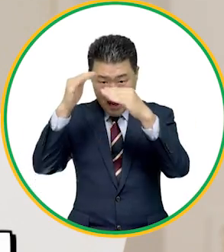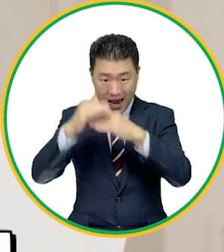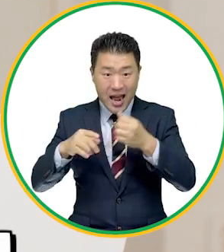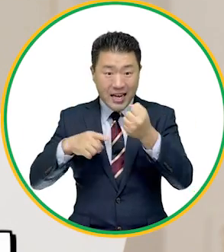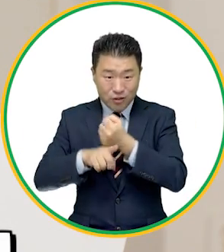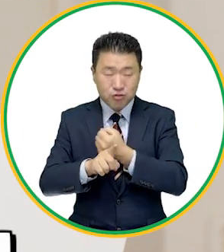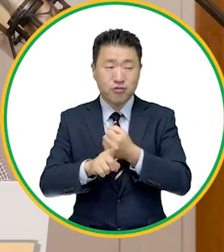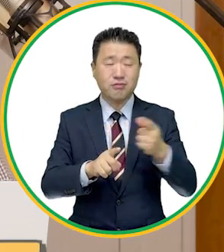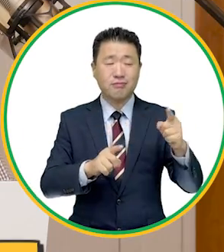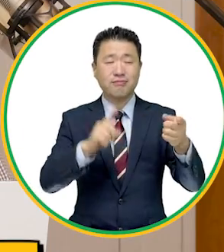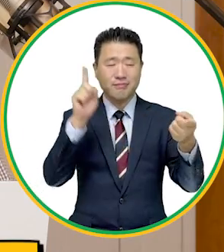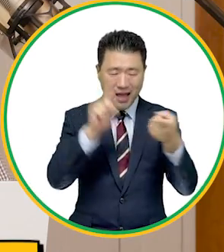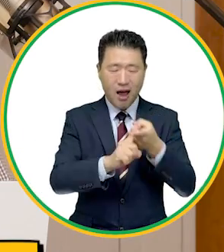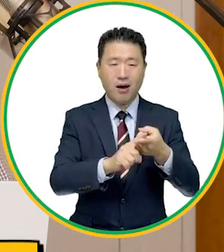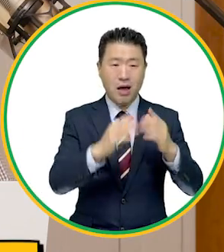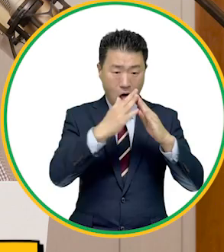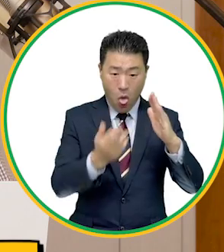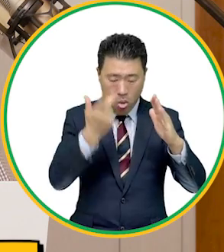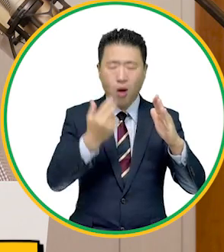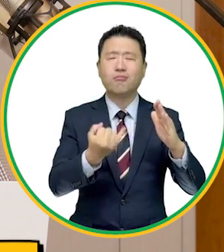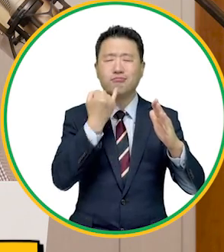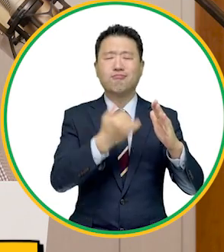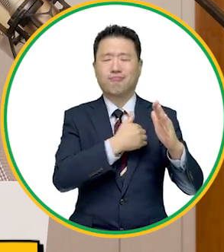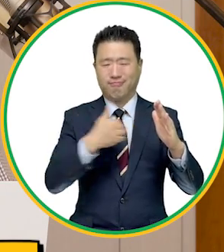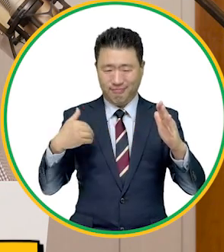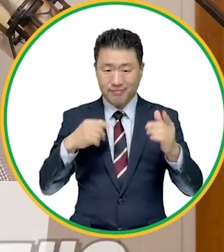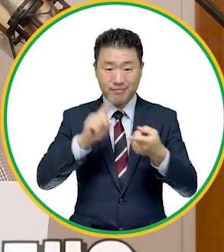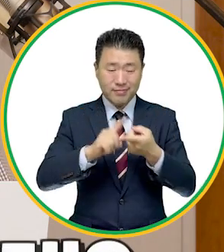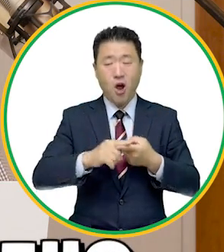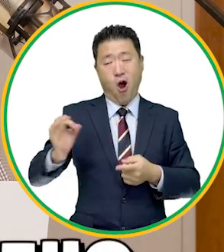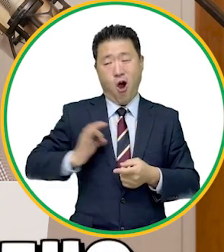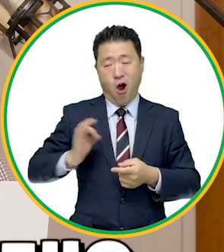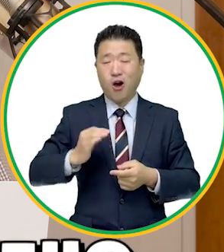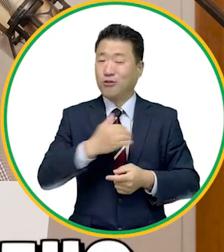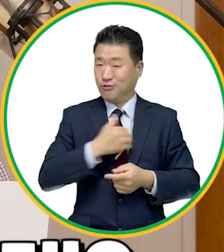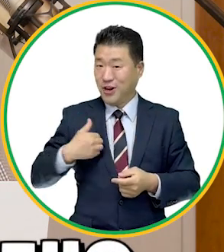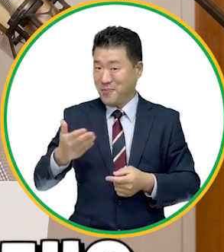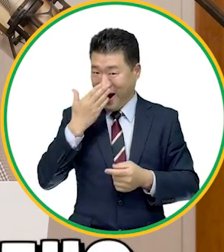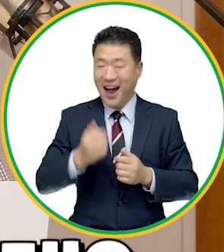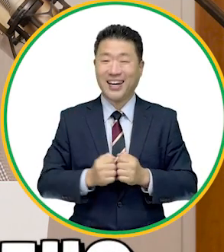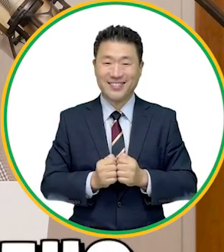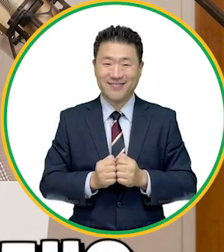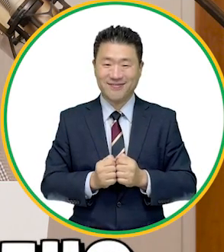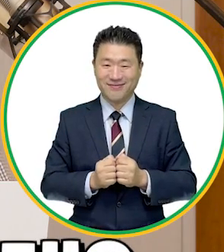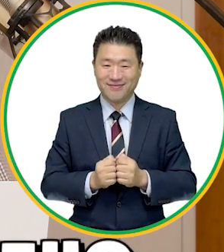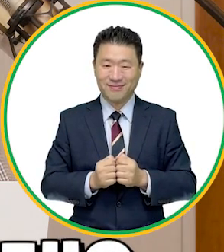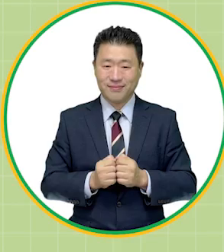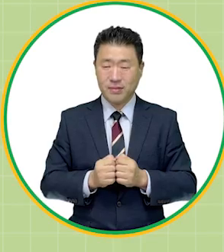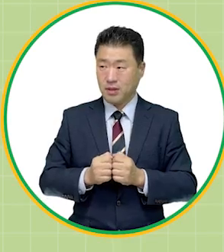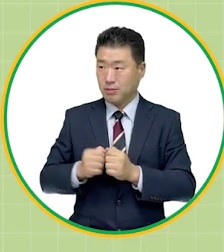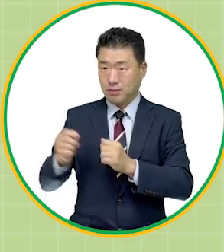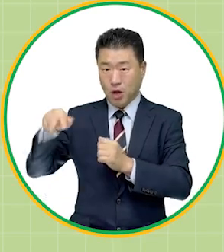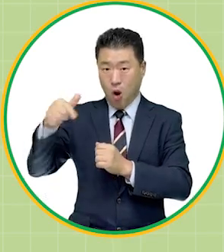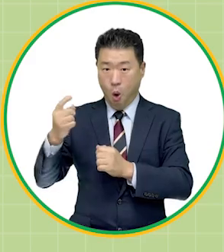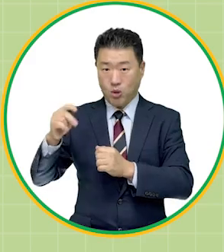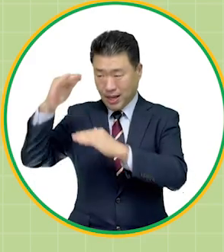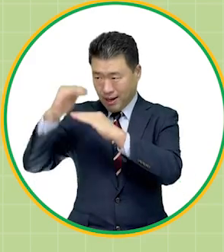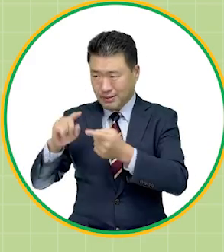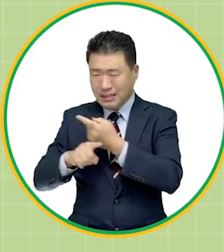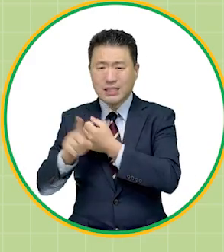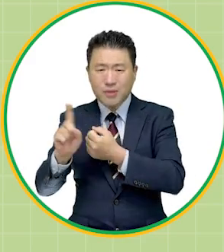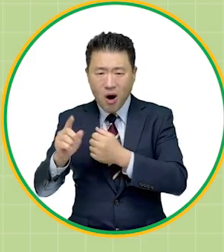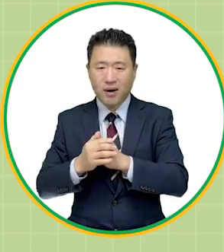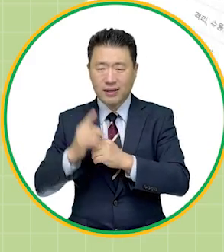해당하는 경우라면 주택에 거주하지 않으시더라도 주택연금을 계속 수령하실 수 있는데요. 공사에서